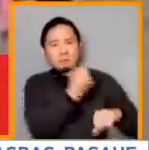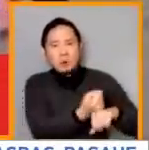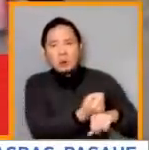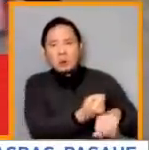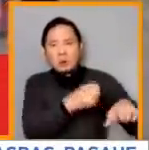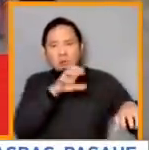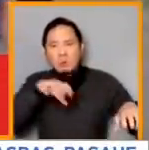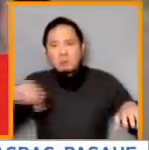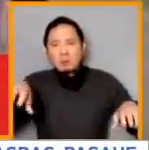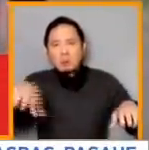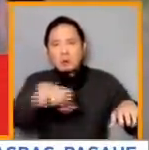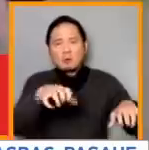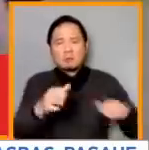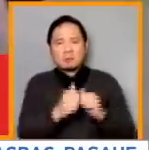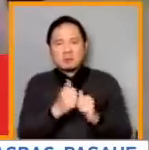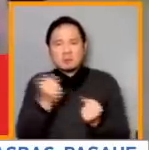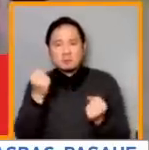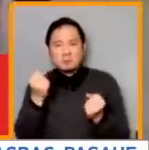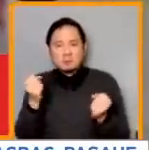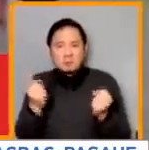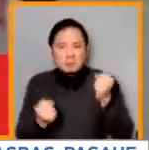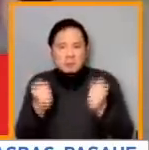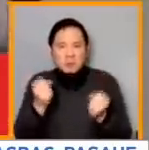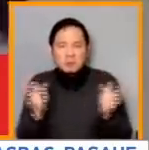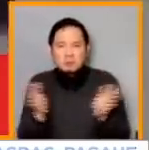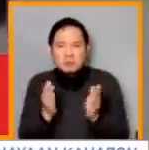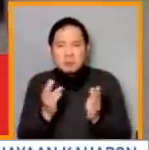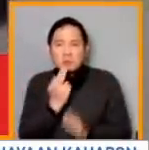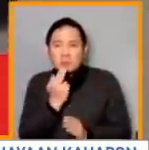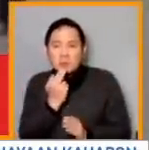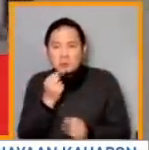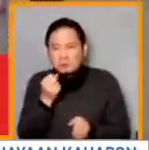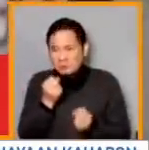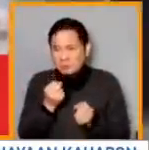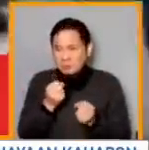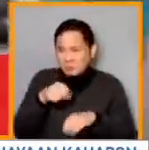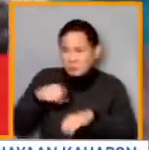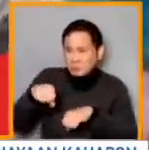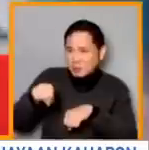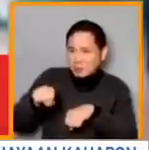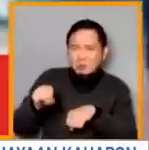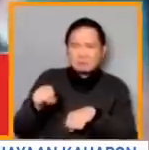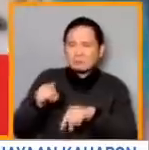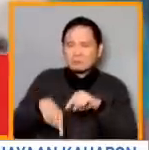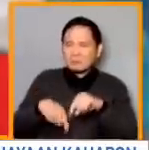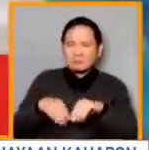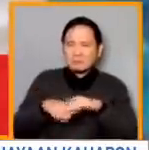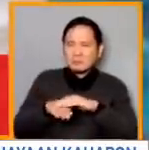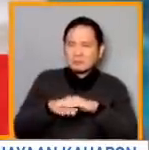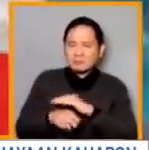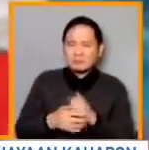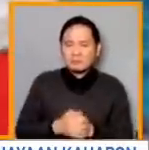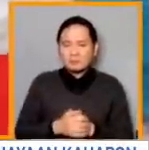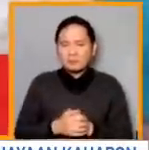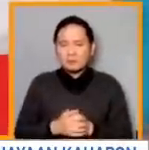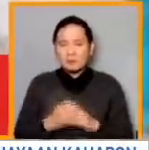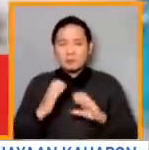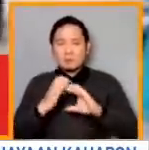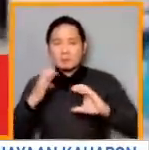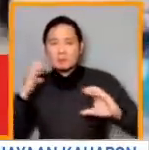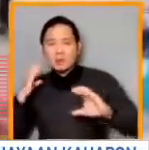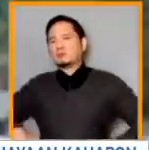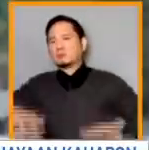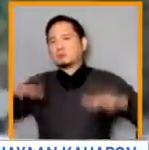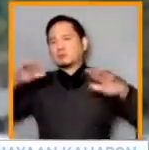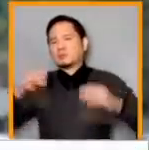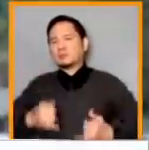ng mga maliliit na sasakyan gaya ng motorsiklo. Nahirapan namang makatawid ang malalaking sasakyan dahil sa lakas ng ragasa ng